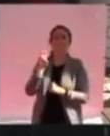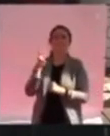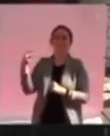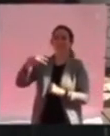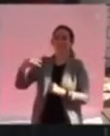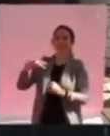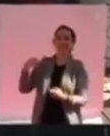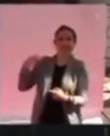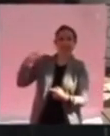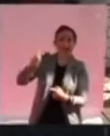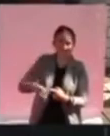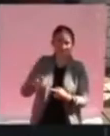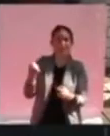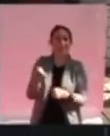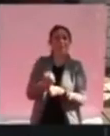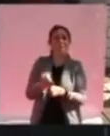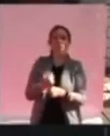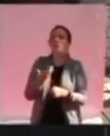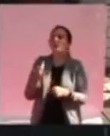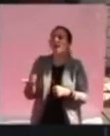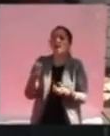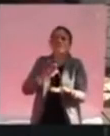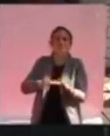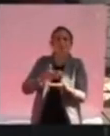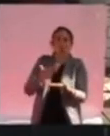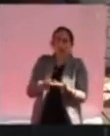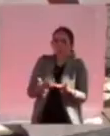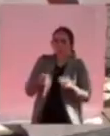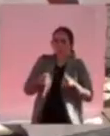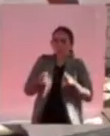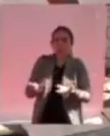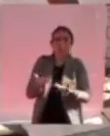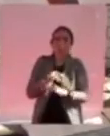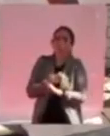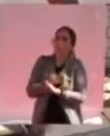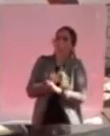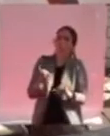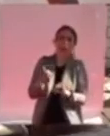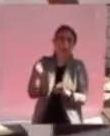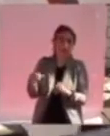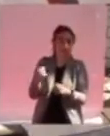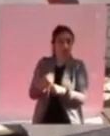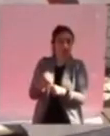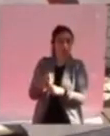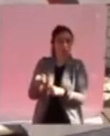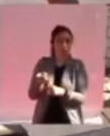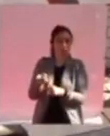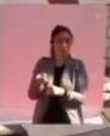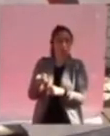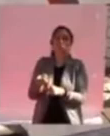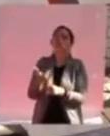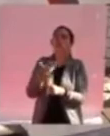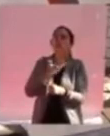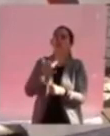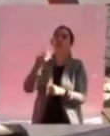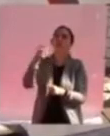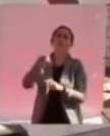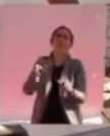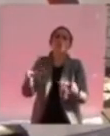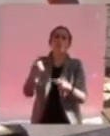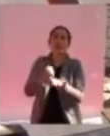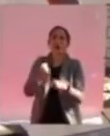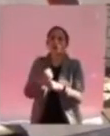vedono valorizzato il proprio lavoro le indennità che valorizzano per esempio lavoro notturno sono ferme